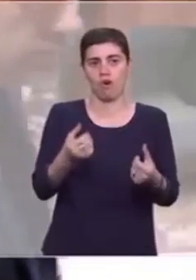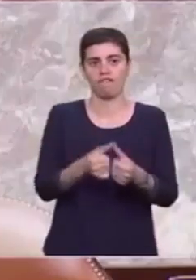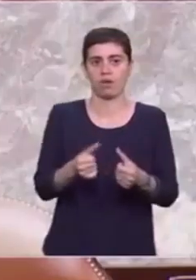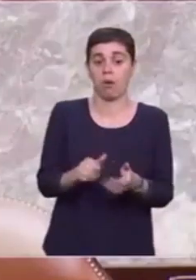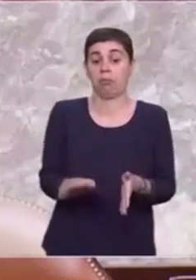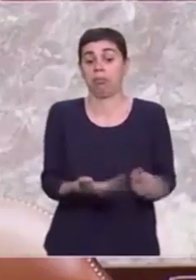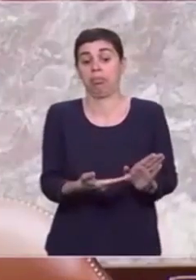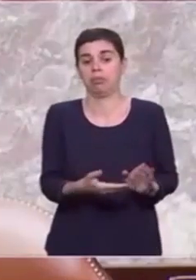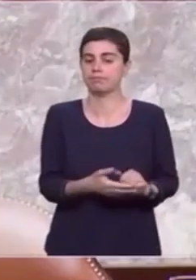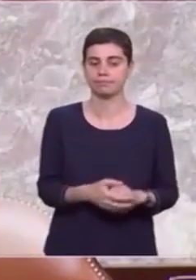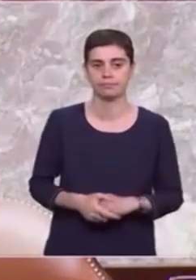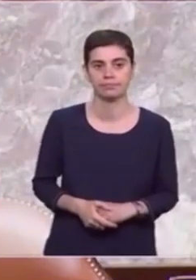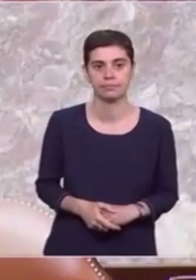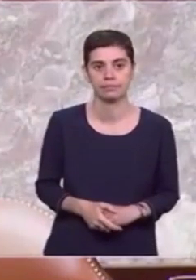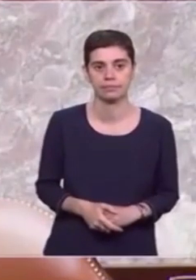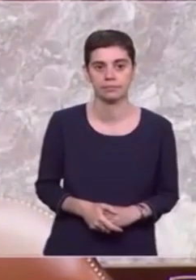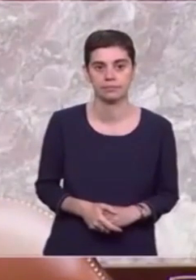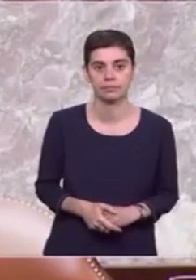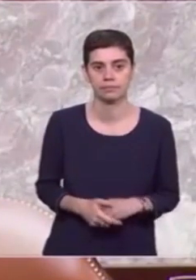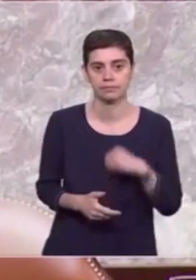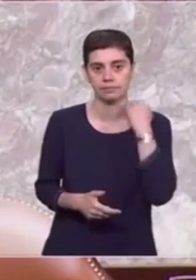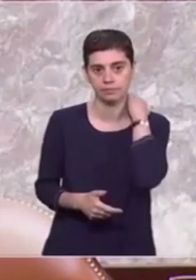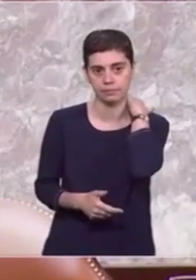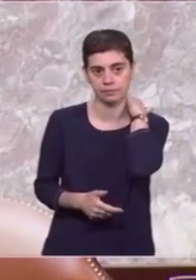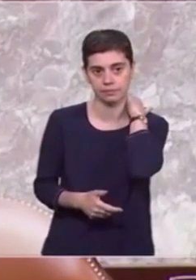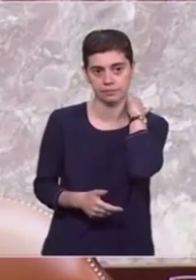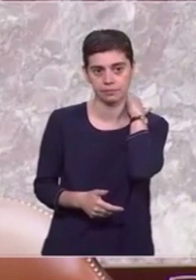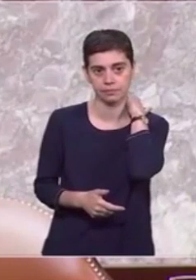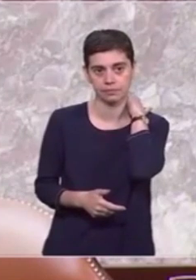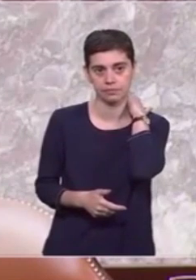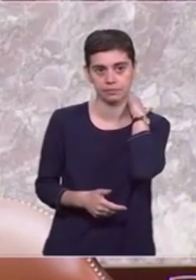La parole est à Monsieur Hugo Bernalicis.